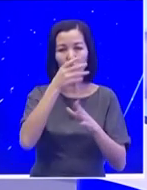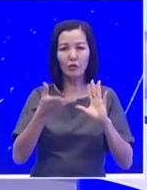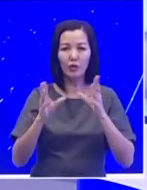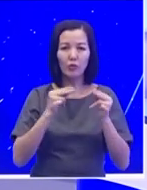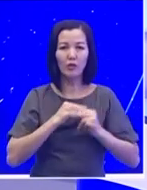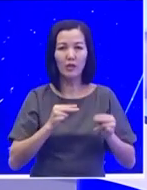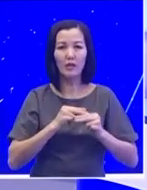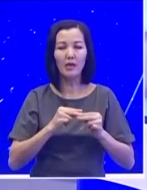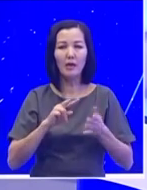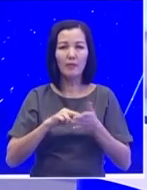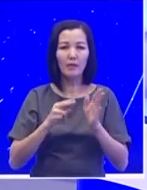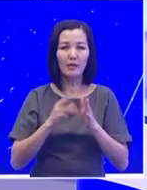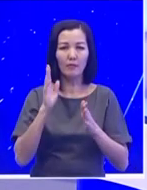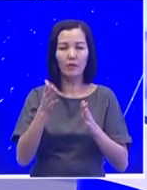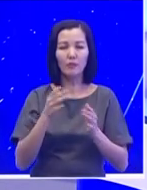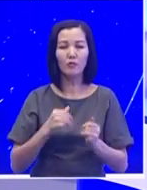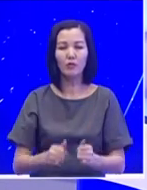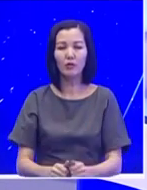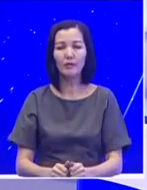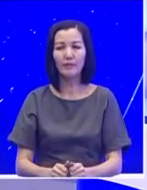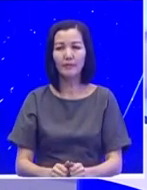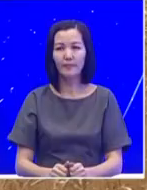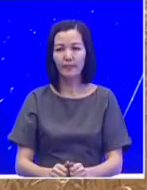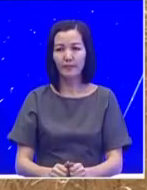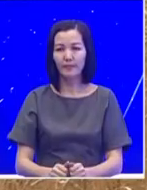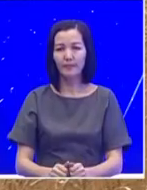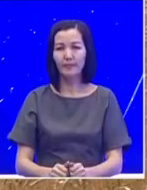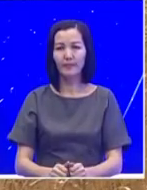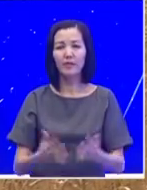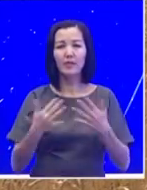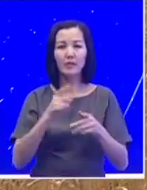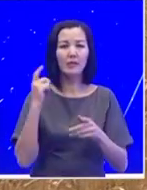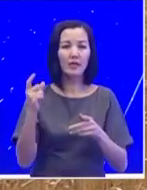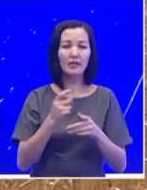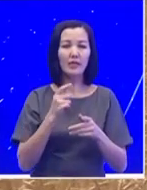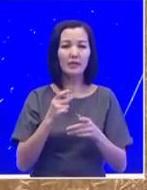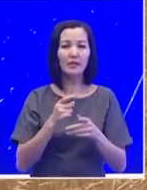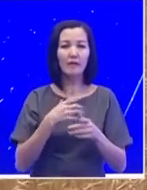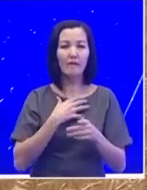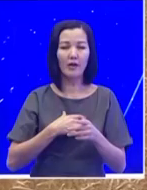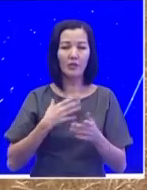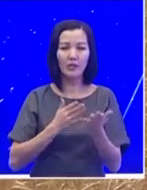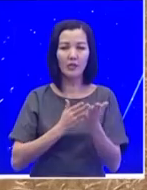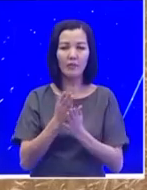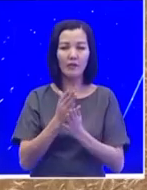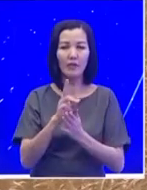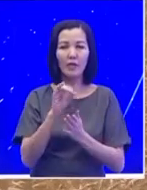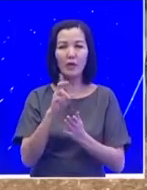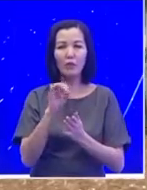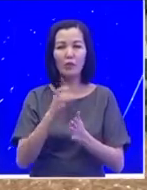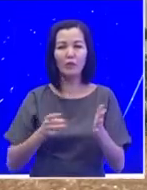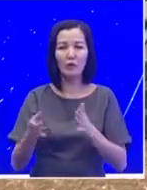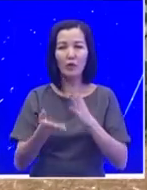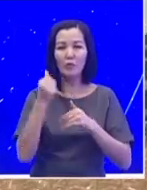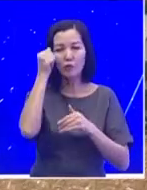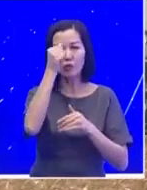итогах работы и поделился планами на будущее. Сельское хозяйство является одним из приоритетных направлений в Кербулакском районе. В